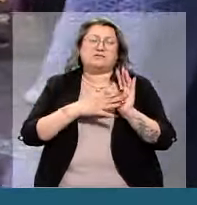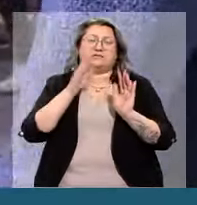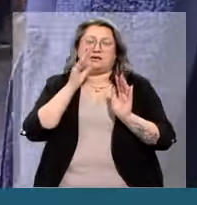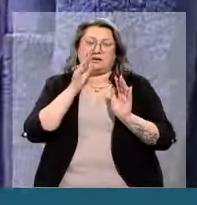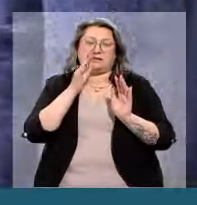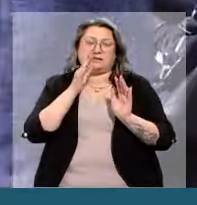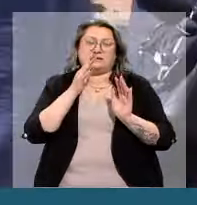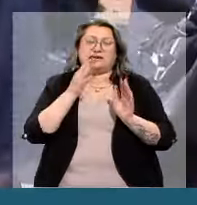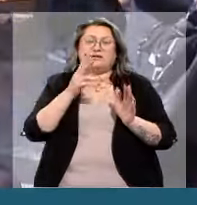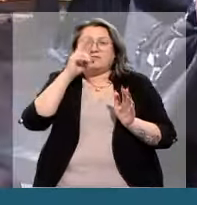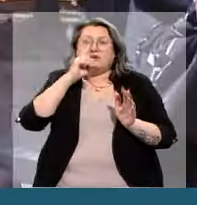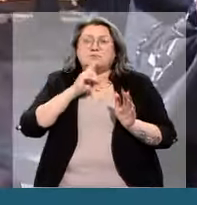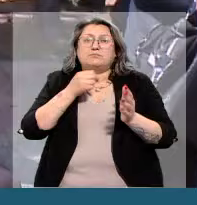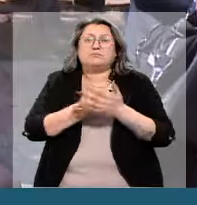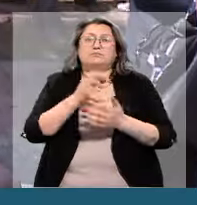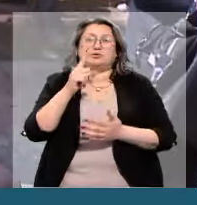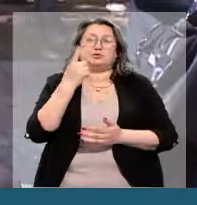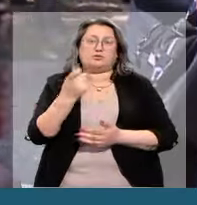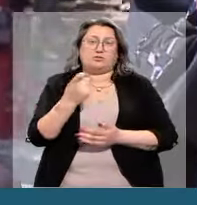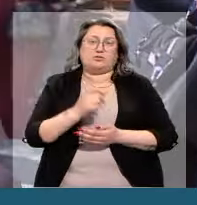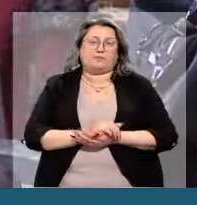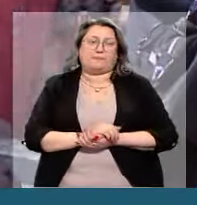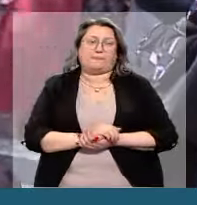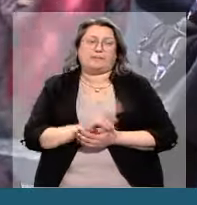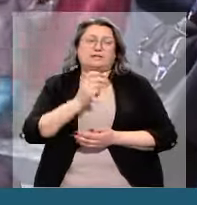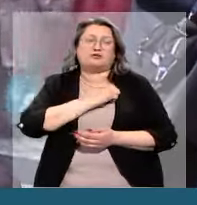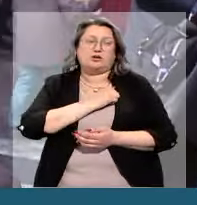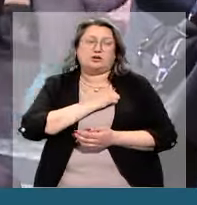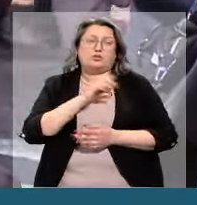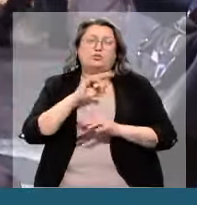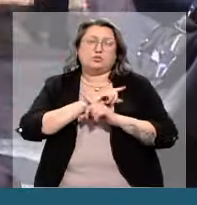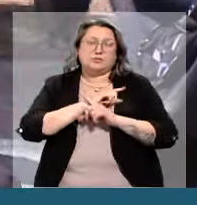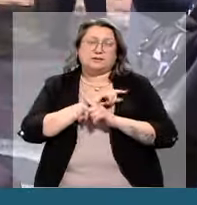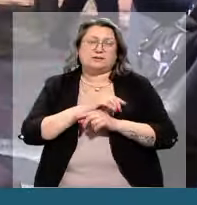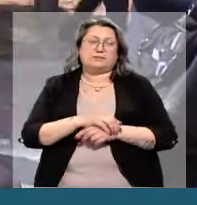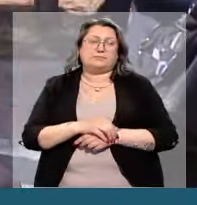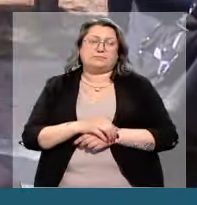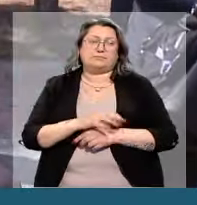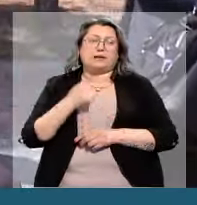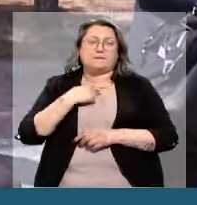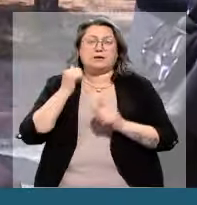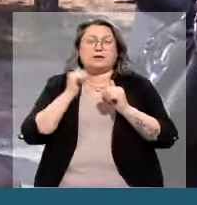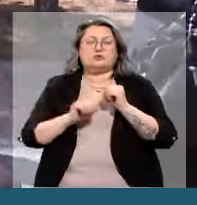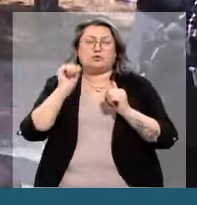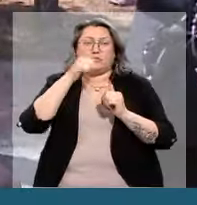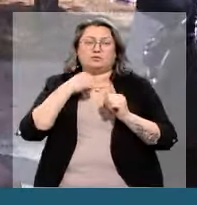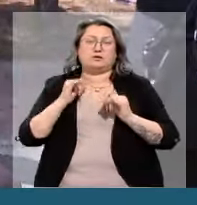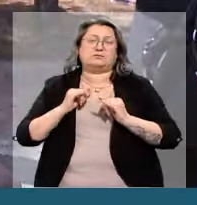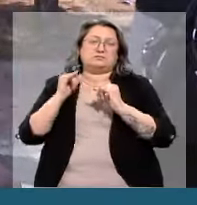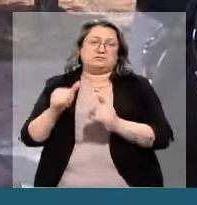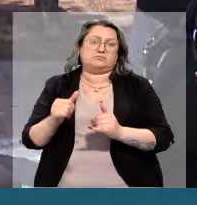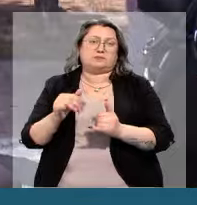99 лет, без двух месяцев 100 было бы ему, но, к сожалению, умер. А мы ежегодно